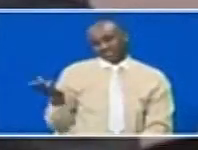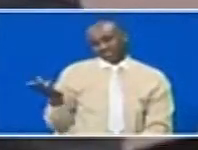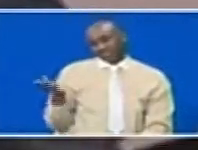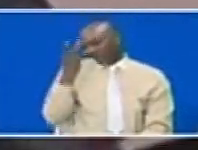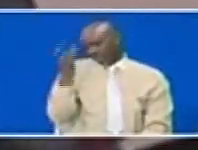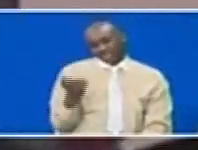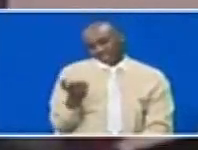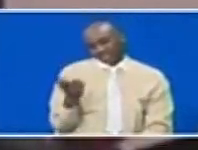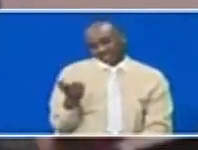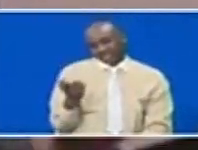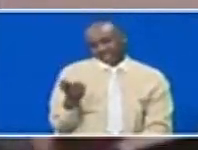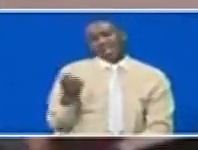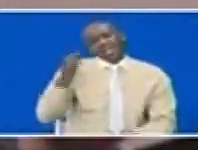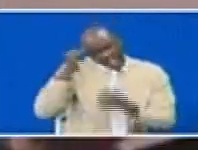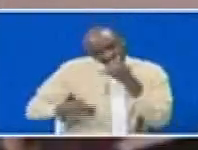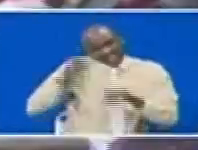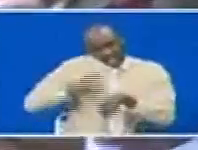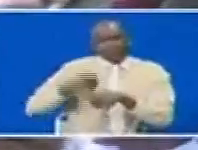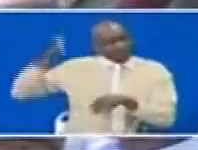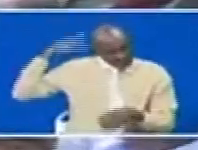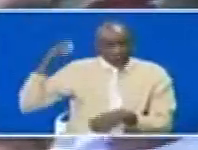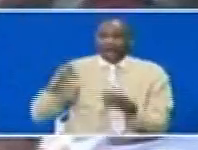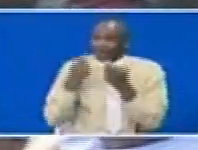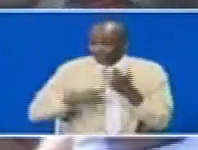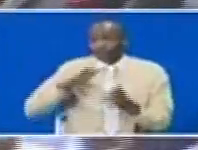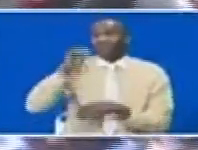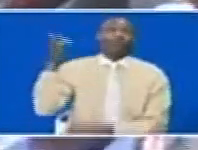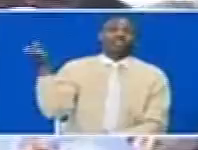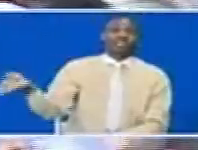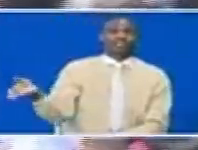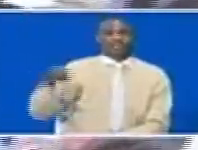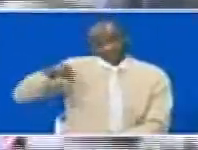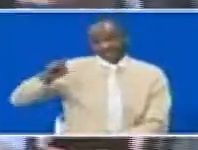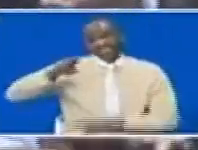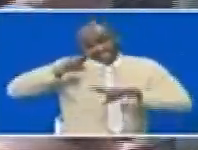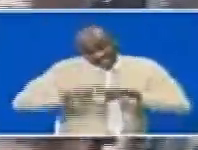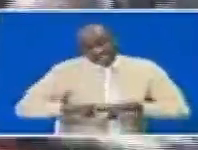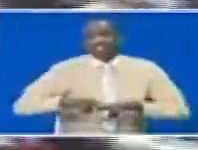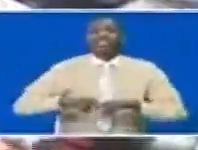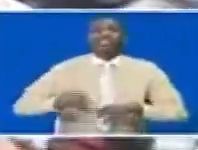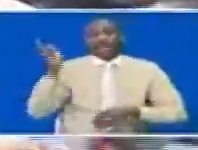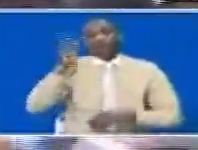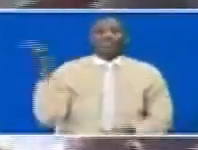Kwa sababu mara ya mwisho nilikuta yeye ati ameketi kwa lami Nairobi.